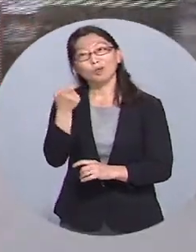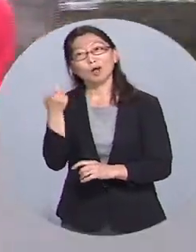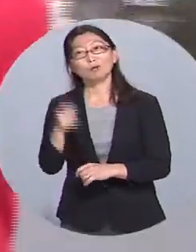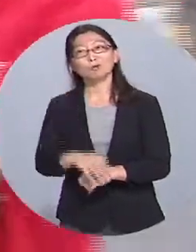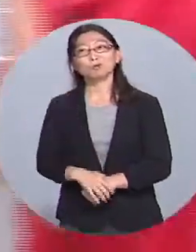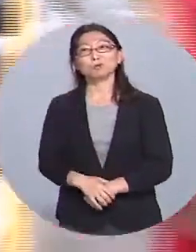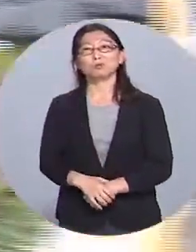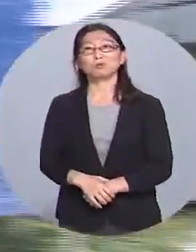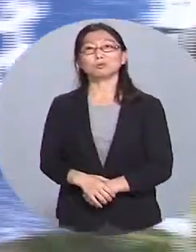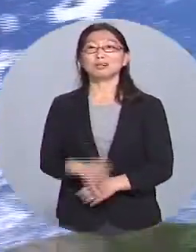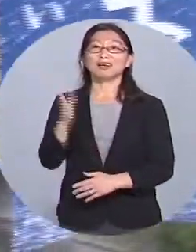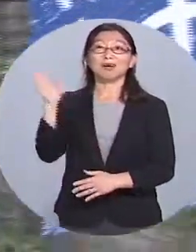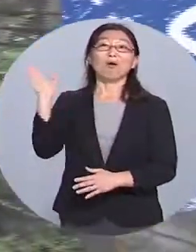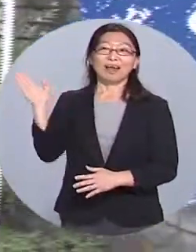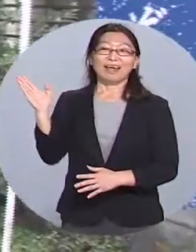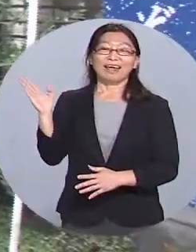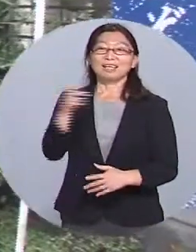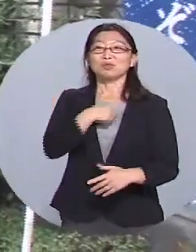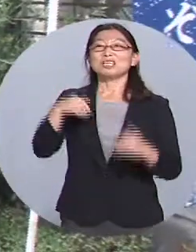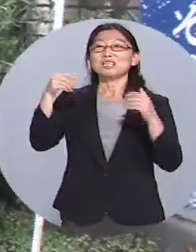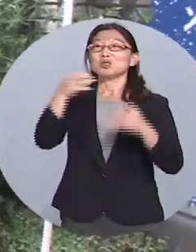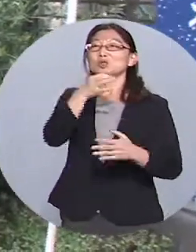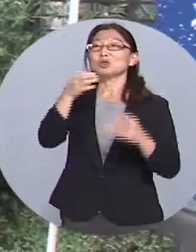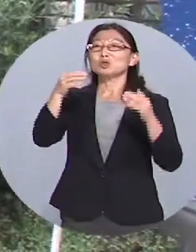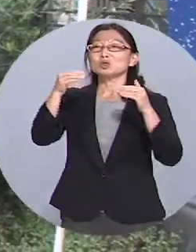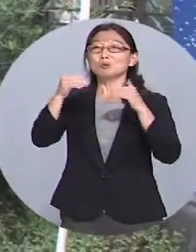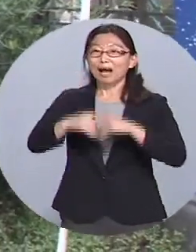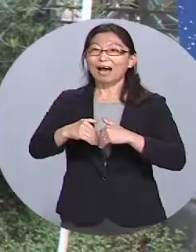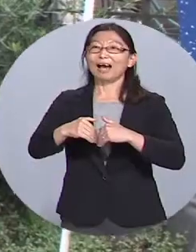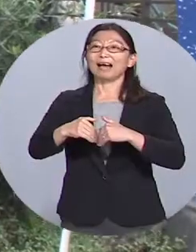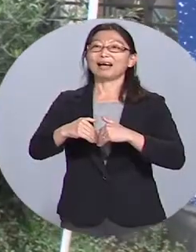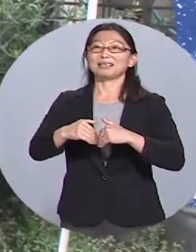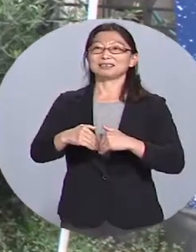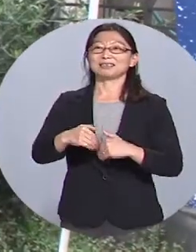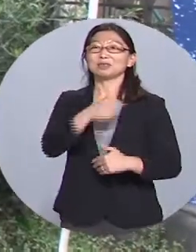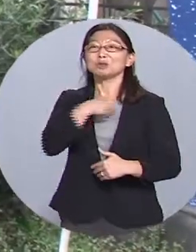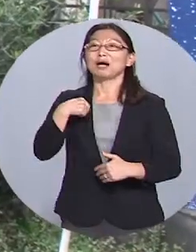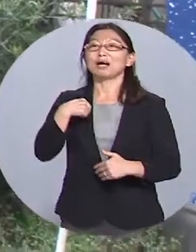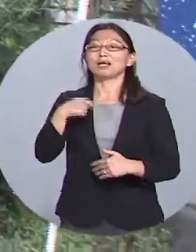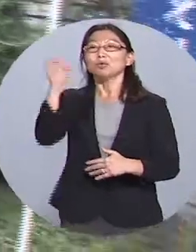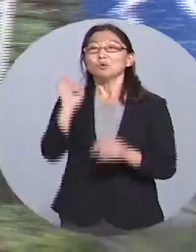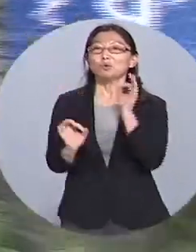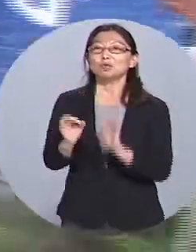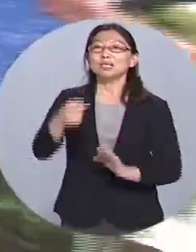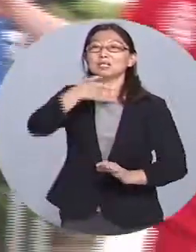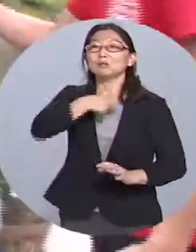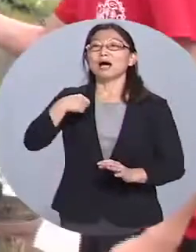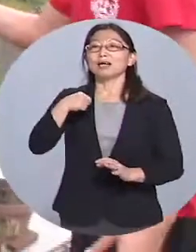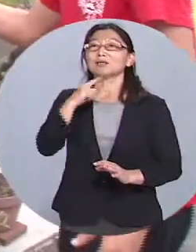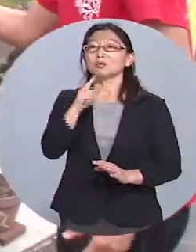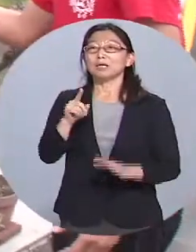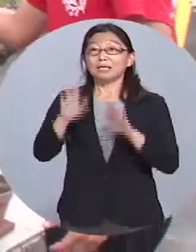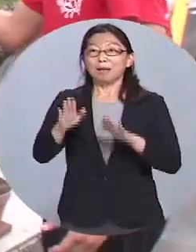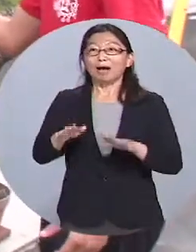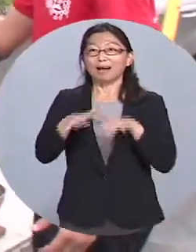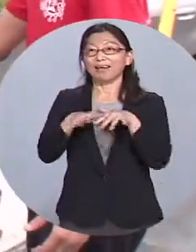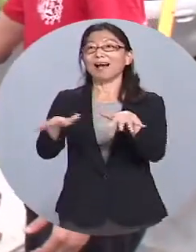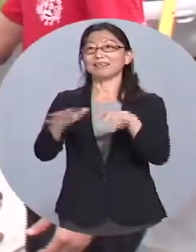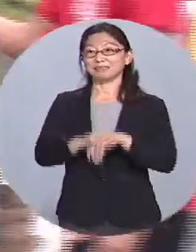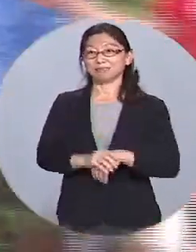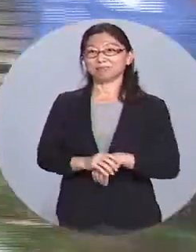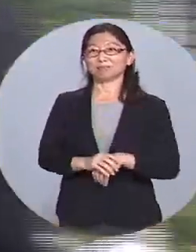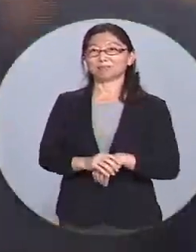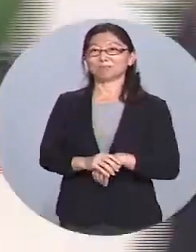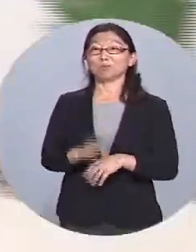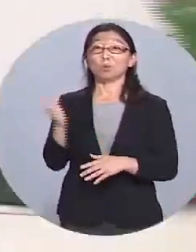い、こちら雪熊と言いまして、 はい、 熊谷市でしか食べられない旬のものになります。 あ、これ旬のものなんですか。 はい、こちらで出し